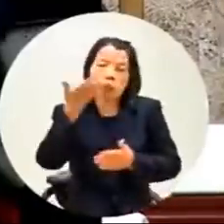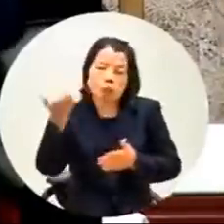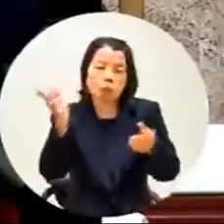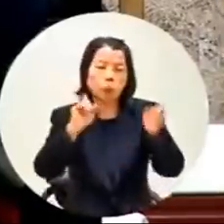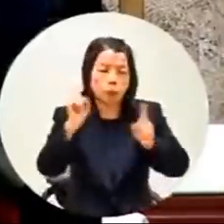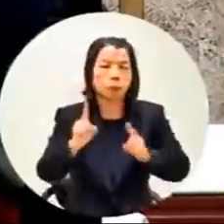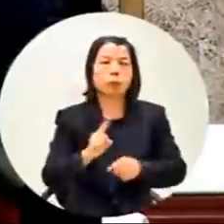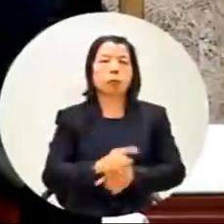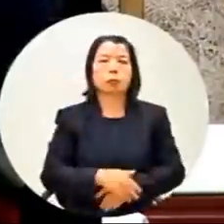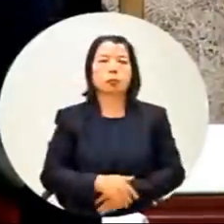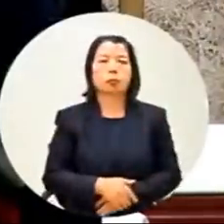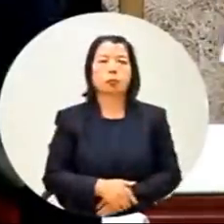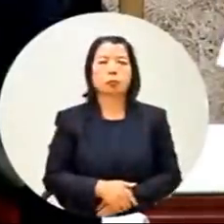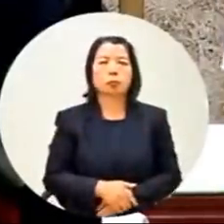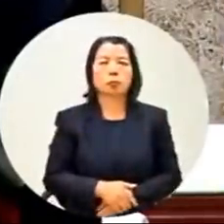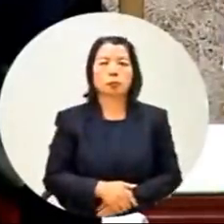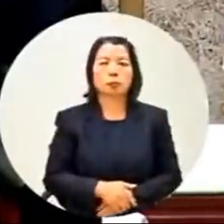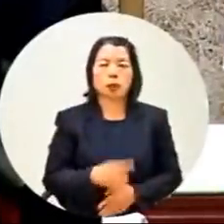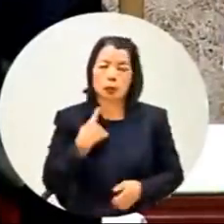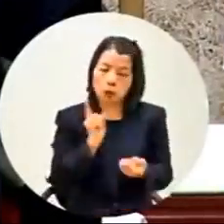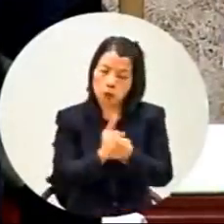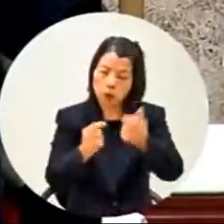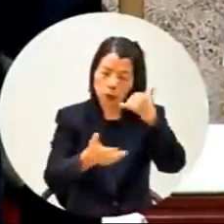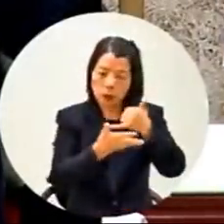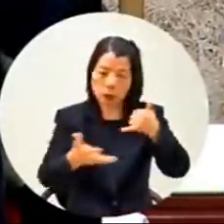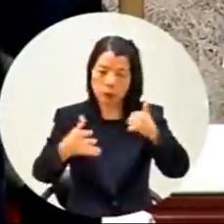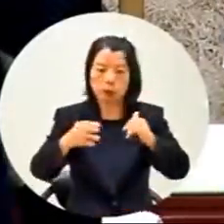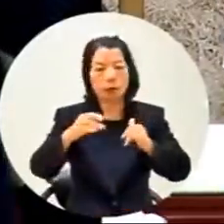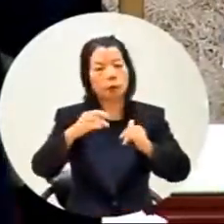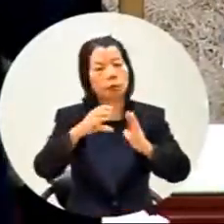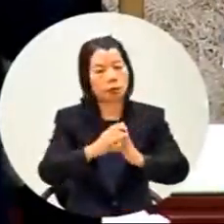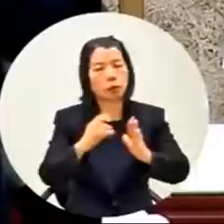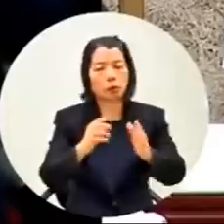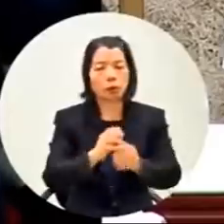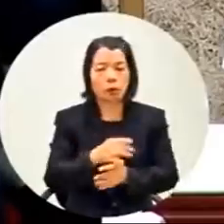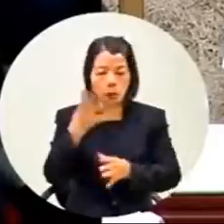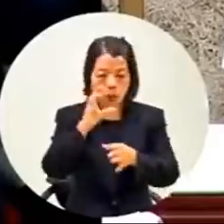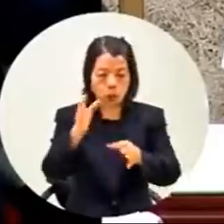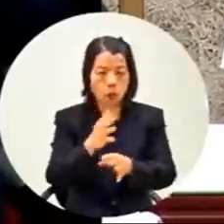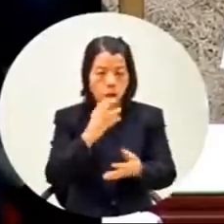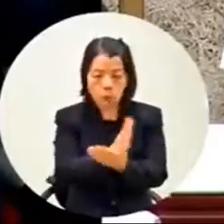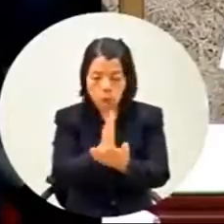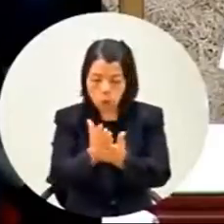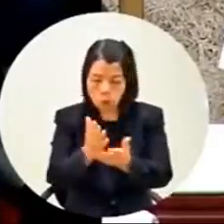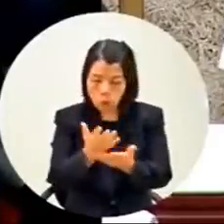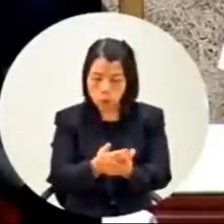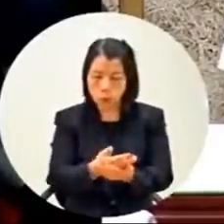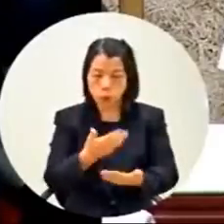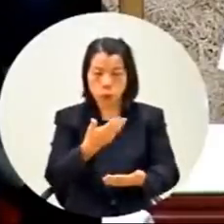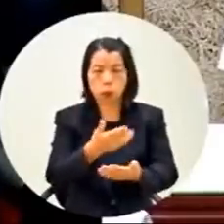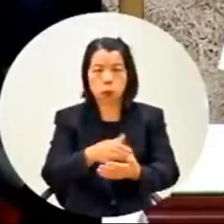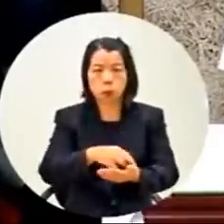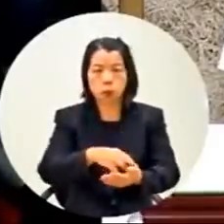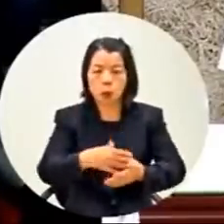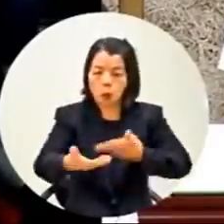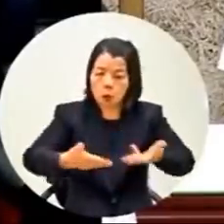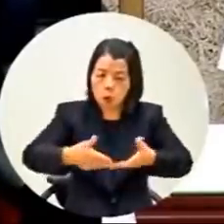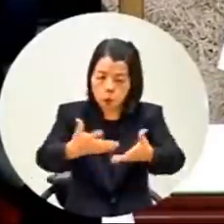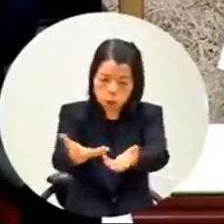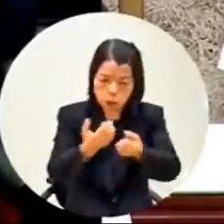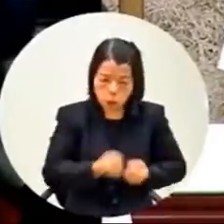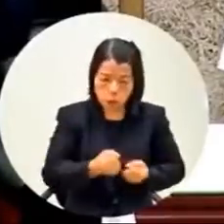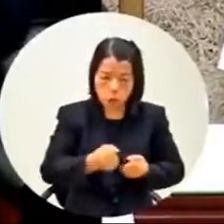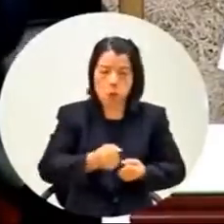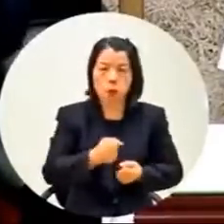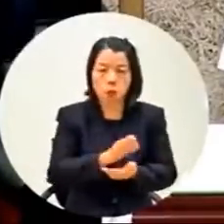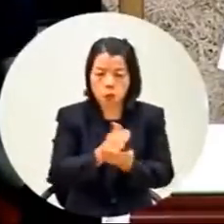好，局长，根据我对我们海洋局所调的资料，从102年开始，我们高雄市海洋局曾经